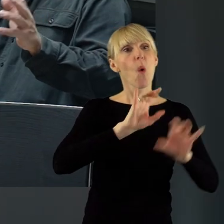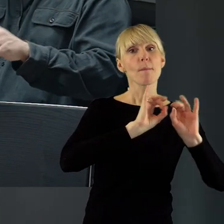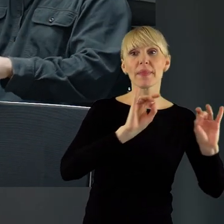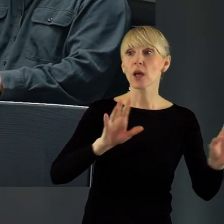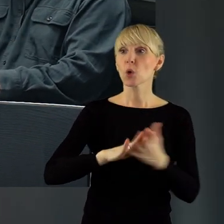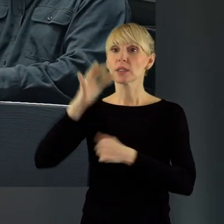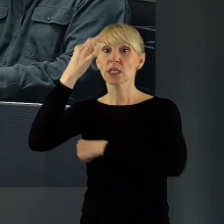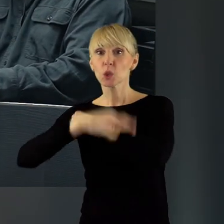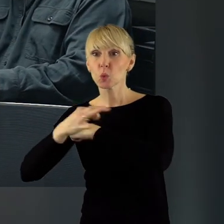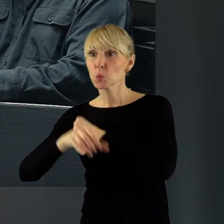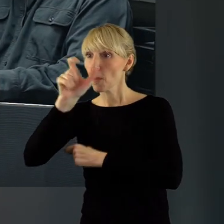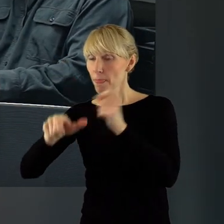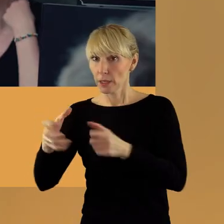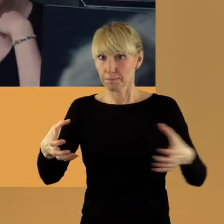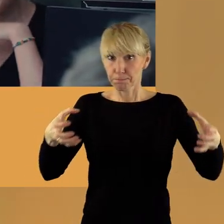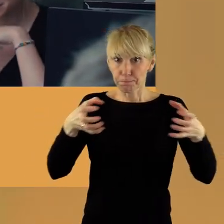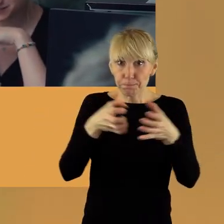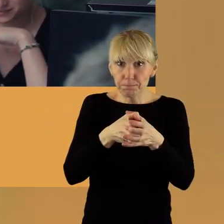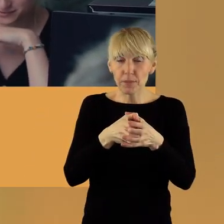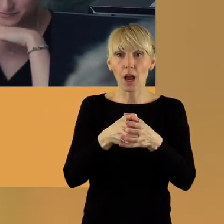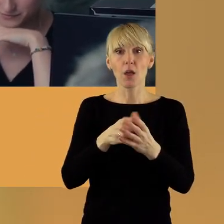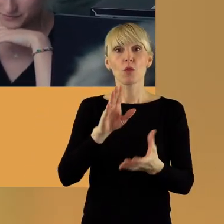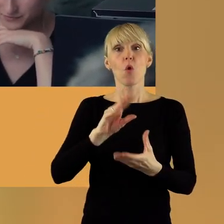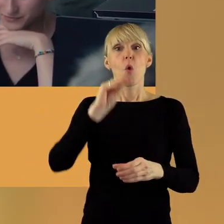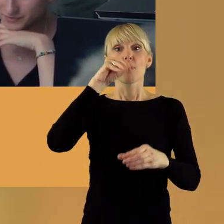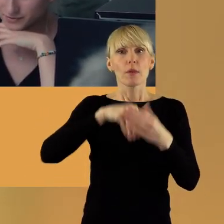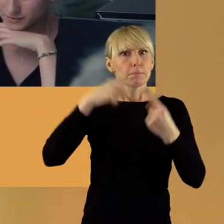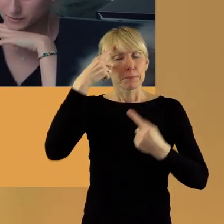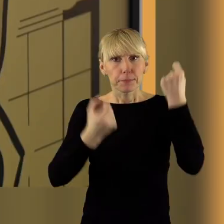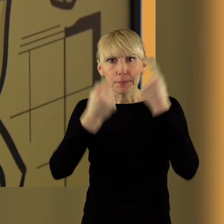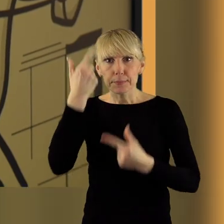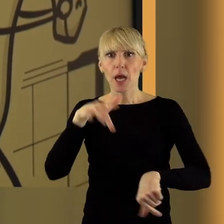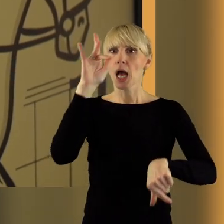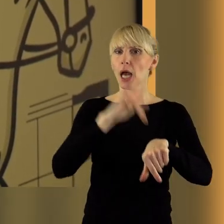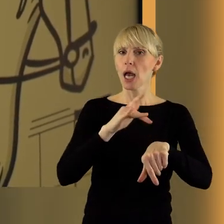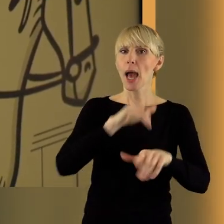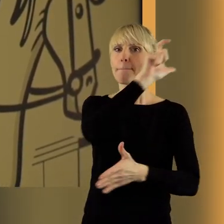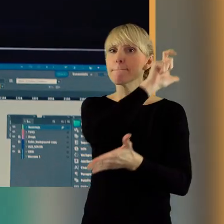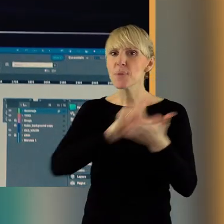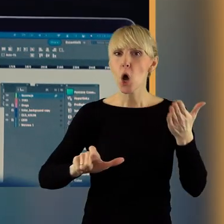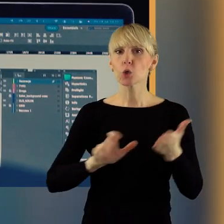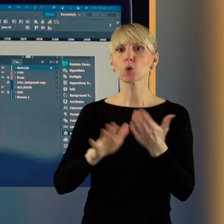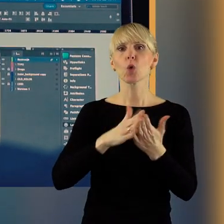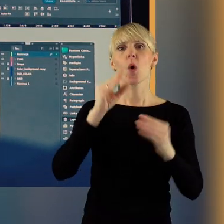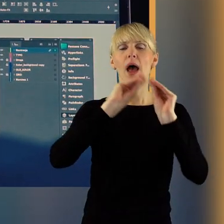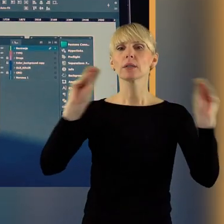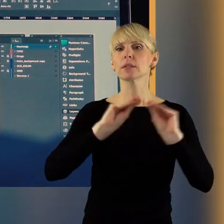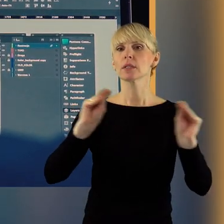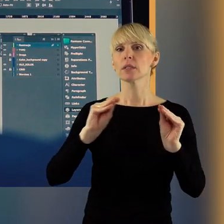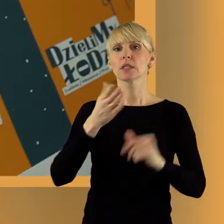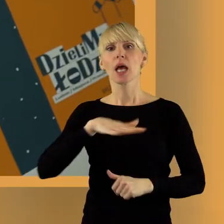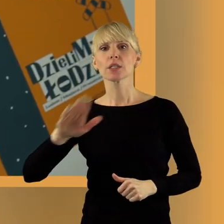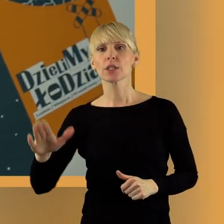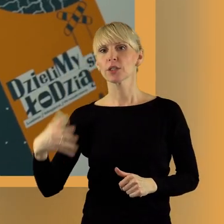którzy w procesie kreacji mają stworzyć broszury edukacyjne dla dzieci w wieku 6-12